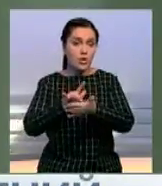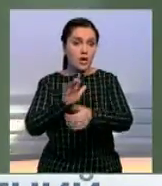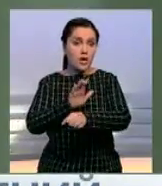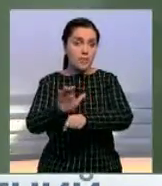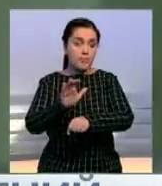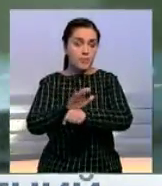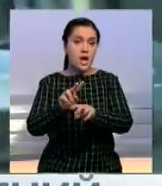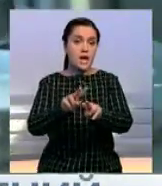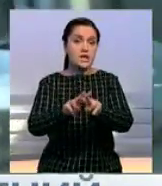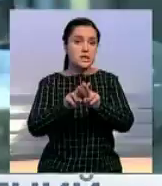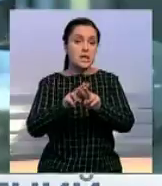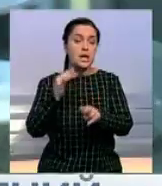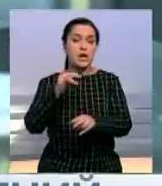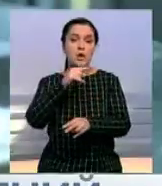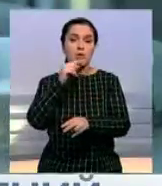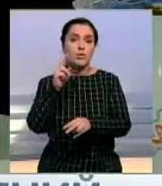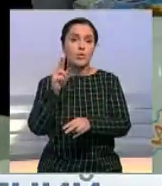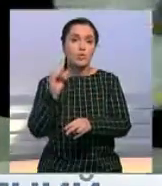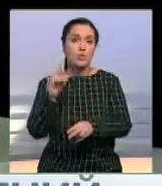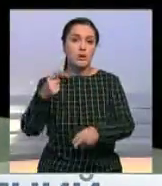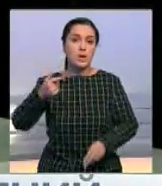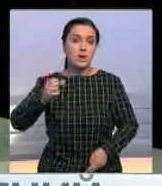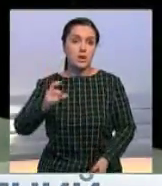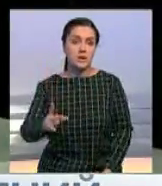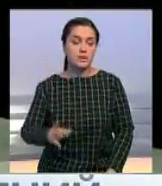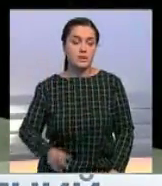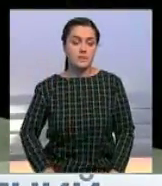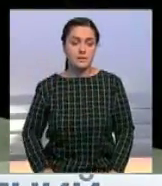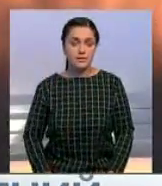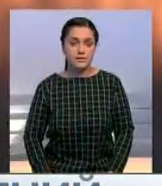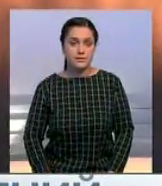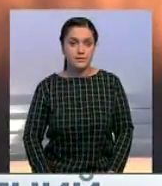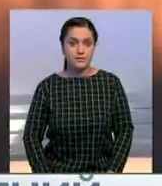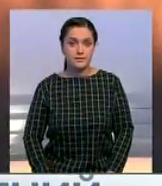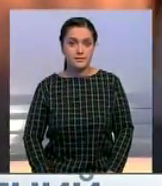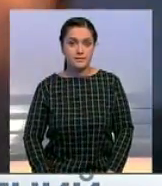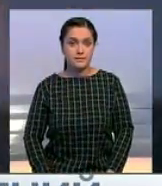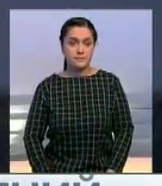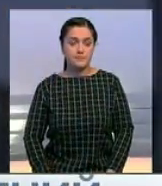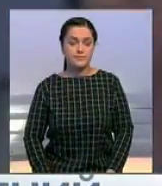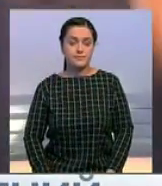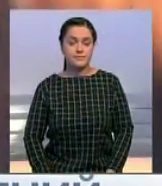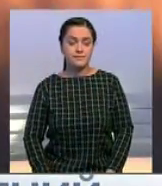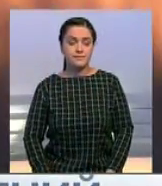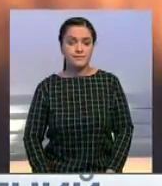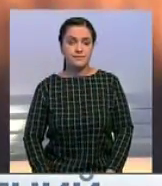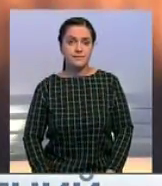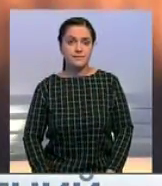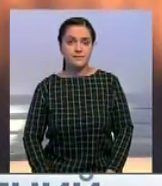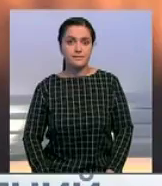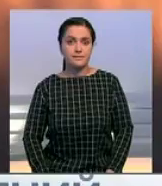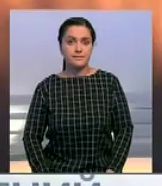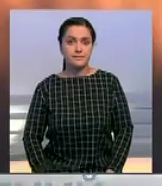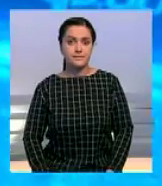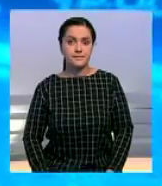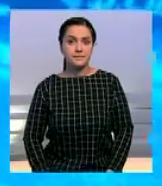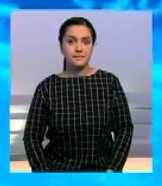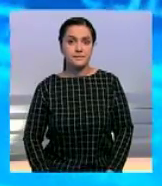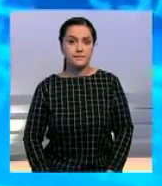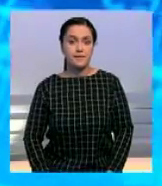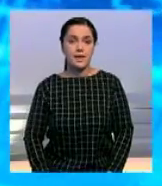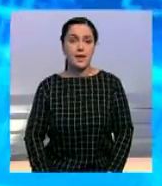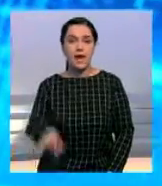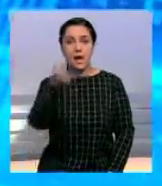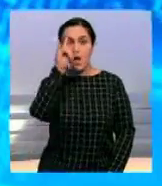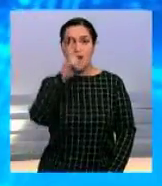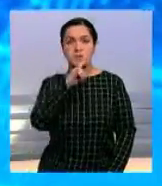Курган. Ирина Панфилова, Руслан Алиев, Тулеген Иманов и Дмитрий Рура. Северный Казахстан, Хабар, 24. Ну а